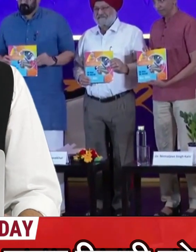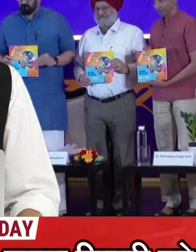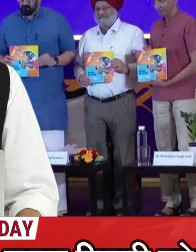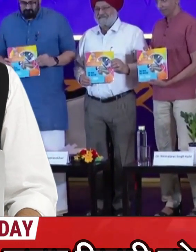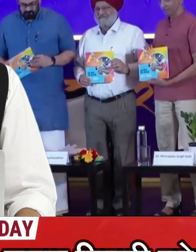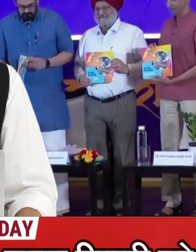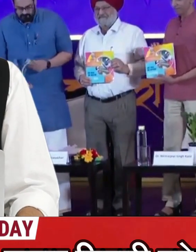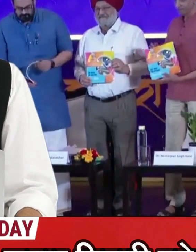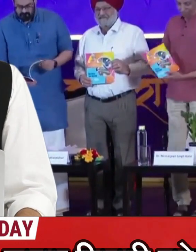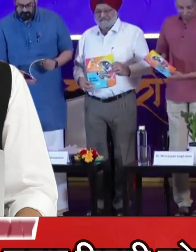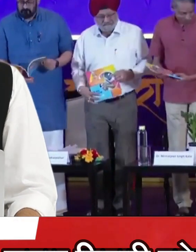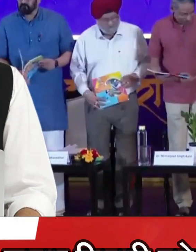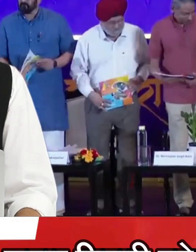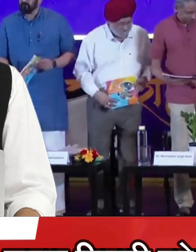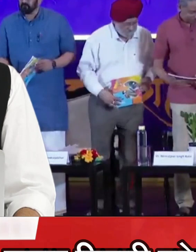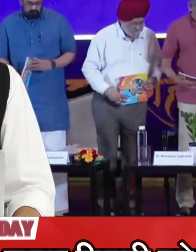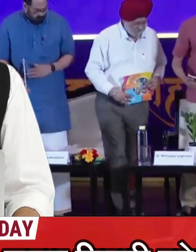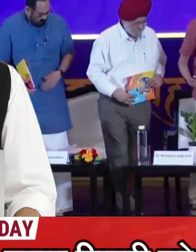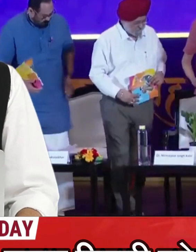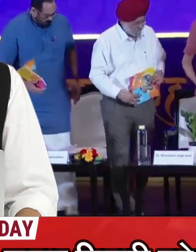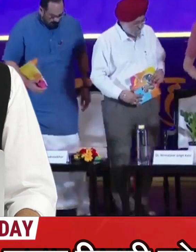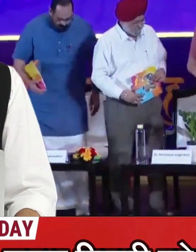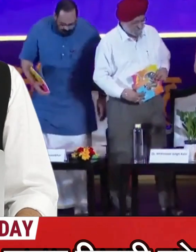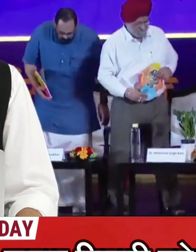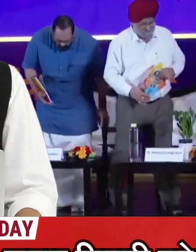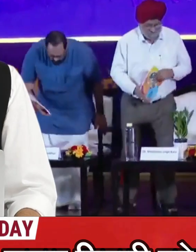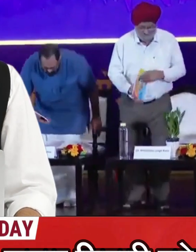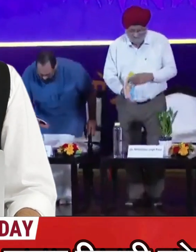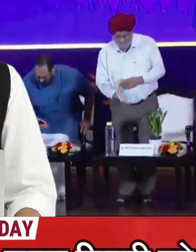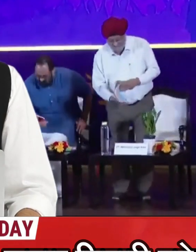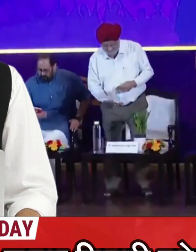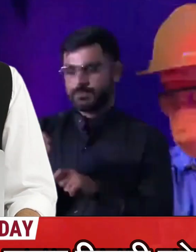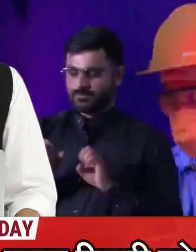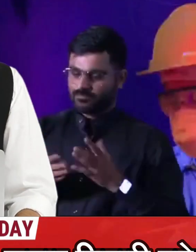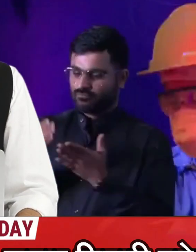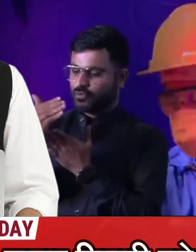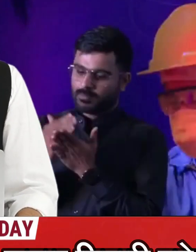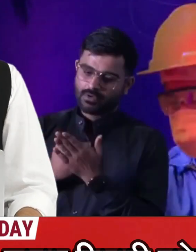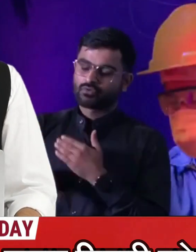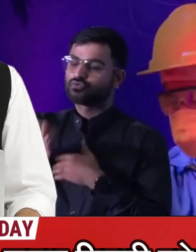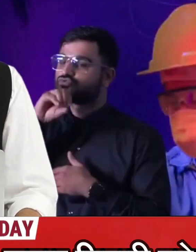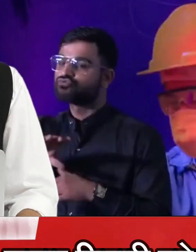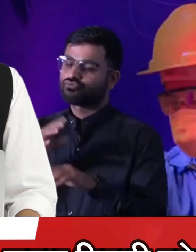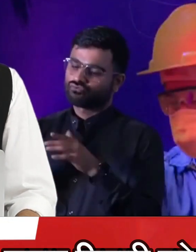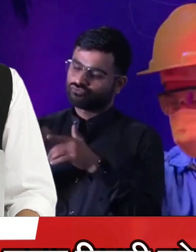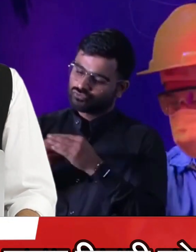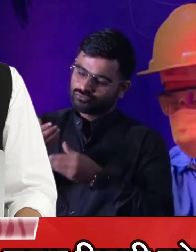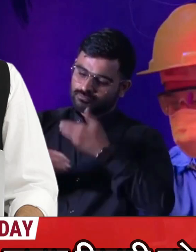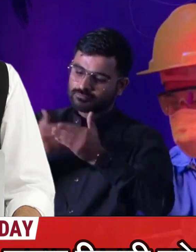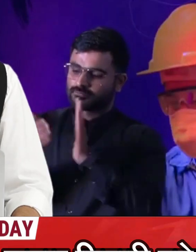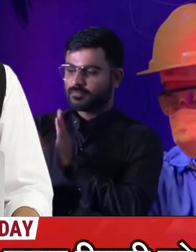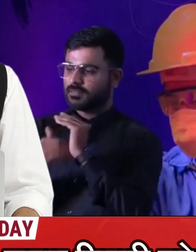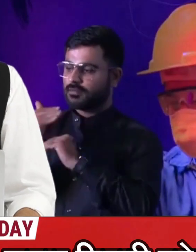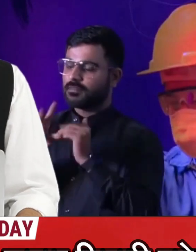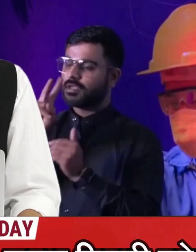आप अपने आईटीआई में और प्रिंसिपल से मिलिए, बाकी किसी से ना मिलिए, और वहां अपना लेटेस्ट जो आपका मोबाइल नंबर है